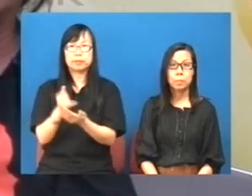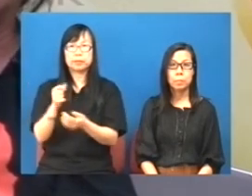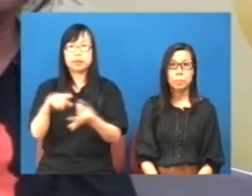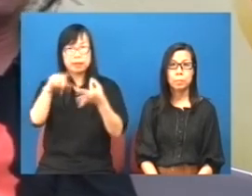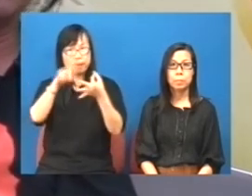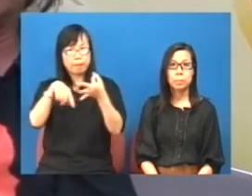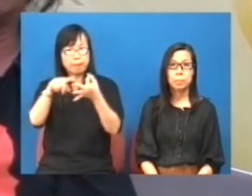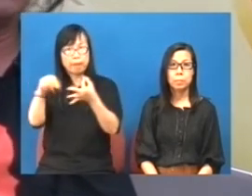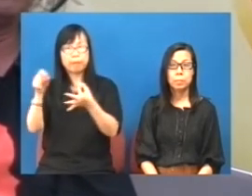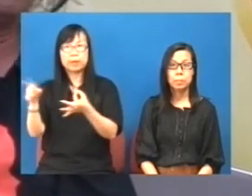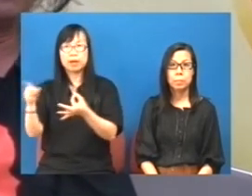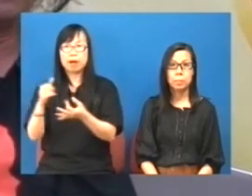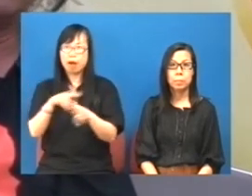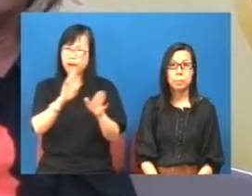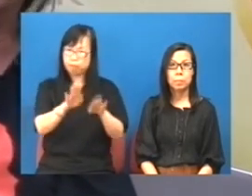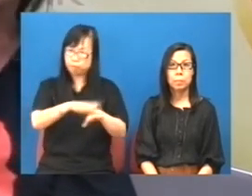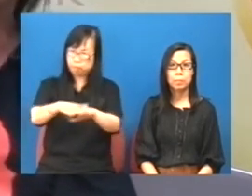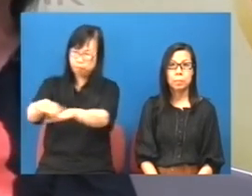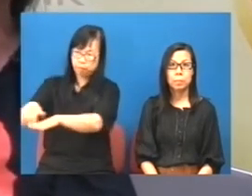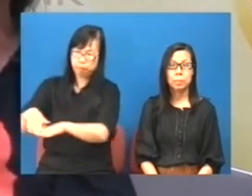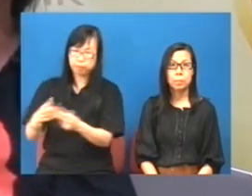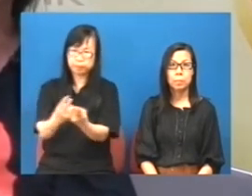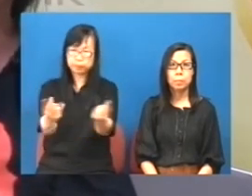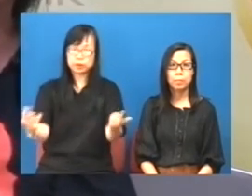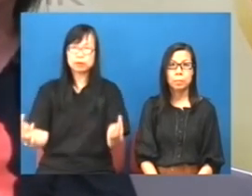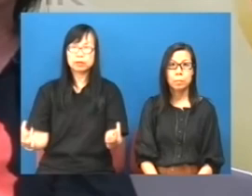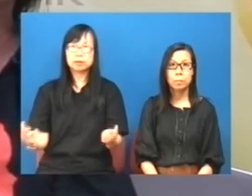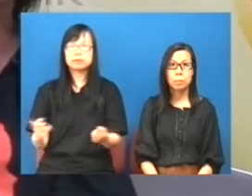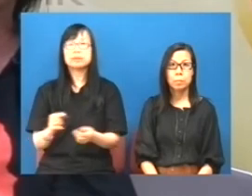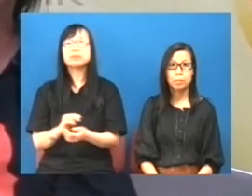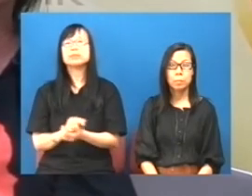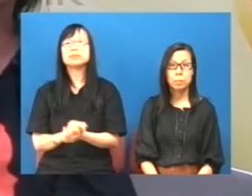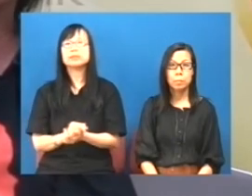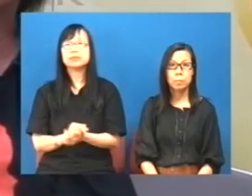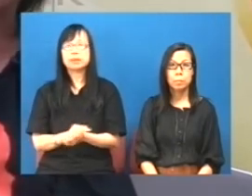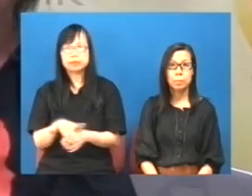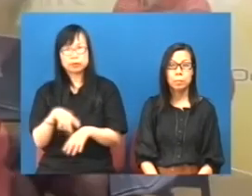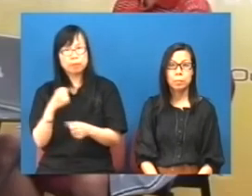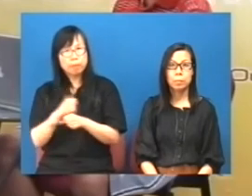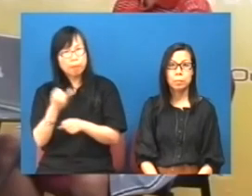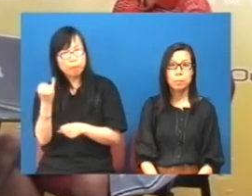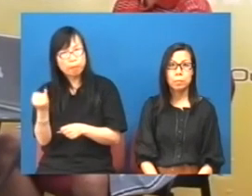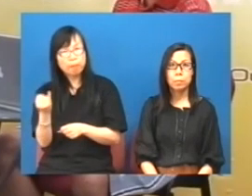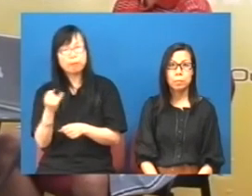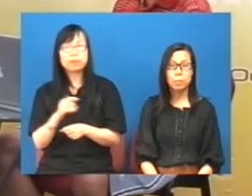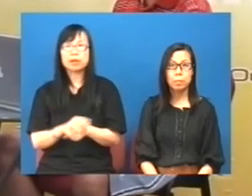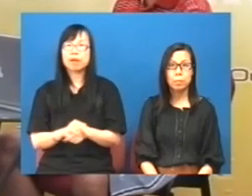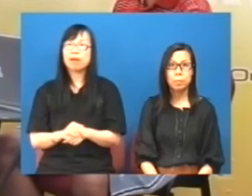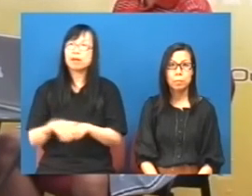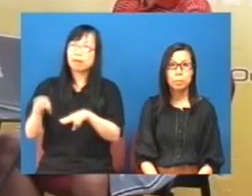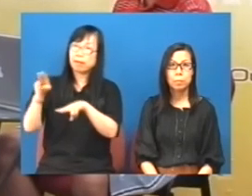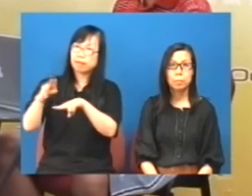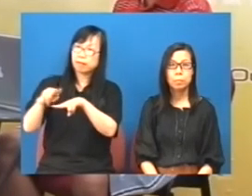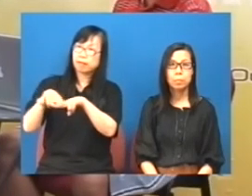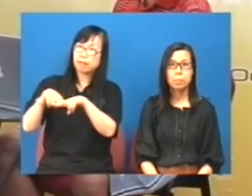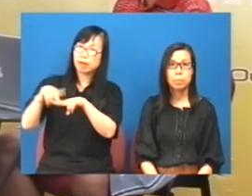之後鋪錯草皮之後我們的後場就是這樣到底是否可以搞不定呢現在大陸天河體